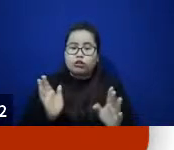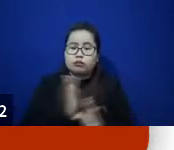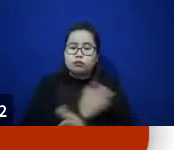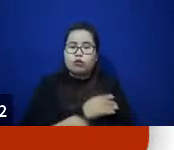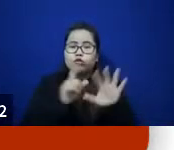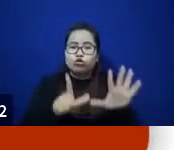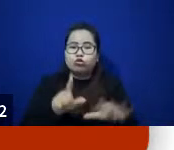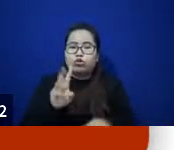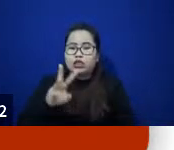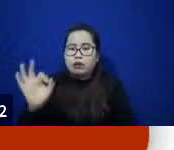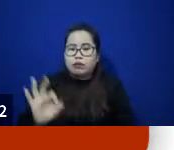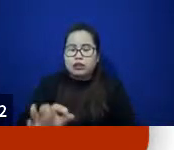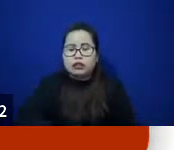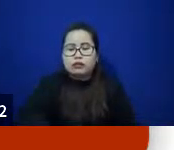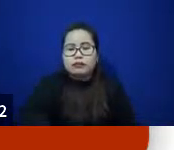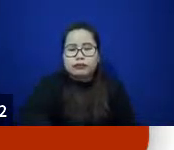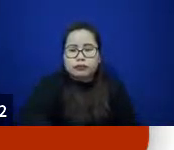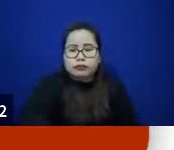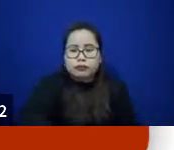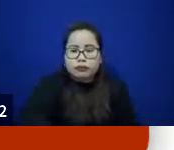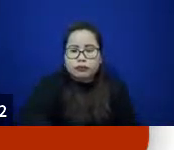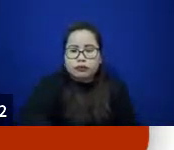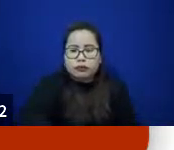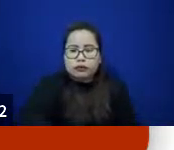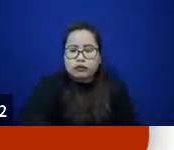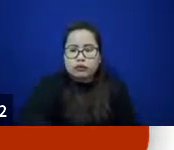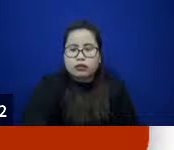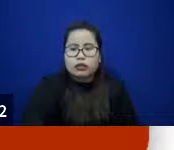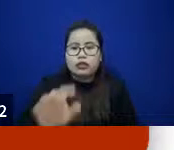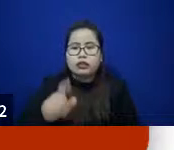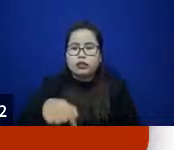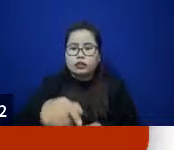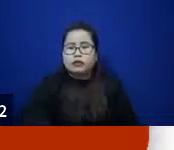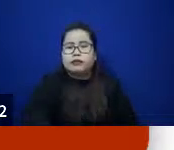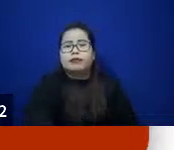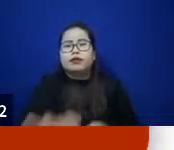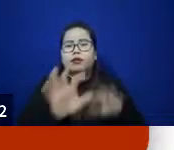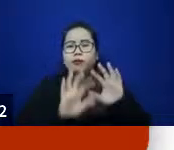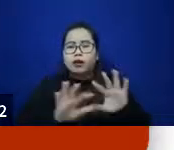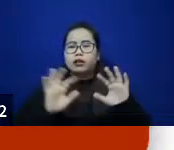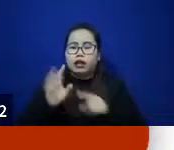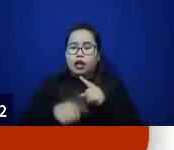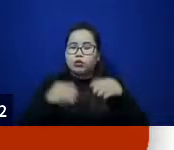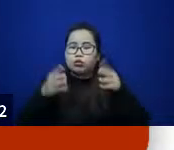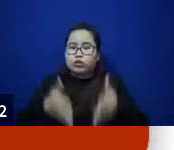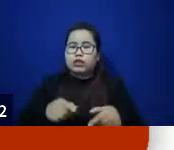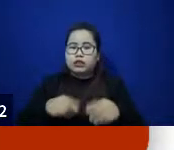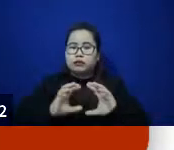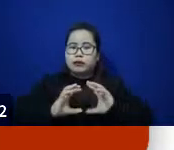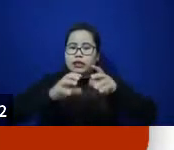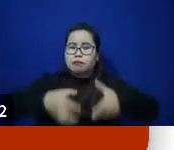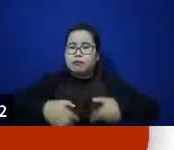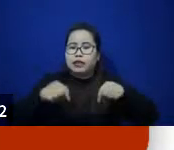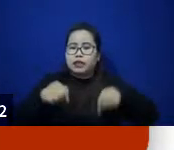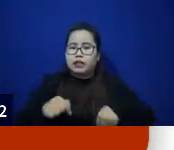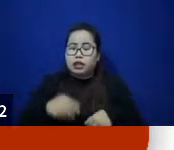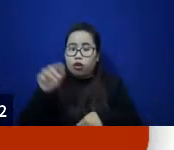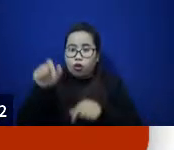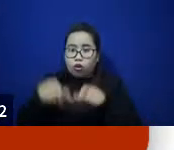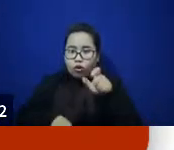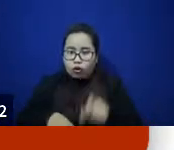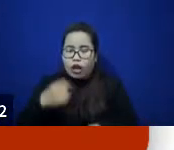73 persen jadi ini penggunanya semakin banyak seperti disampaikan terutama karena masa pandemi ini gitu ya orang-orang